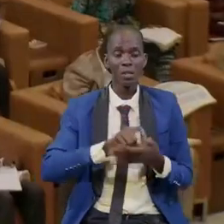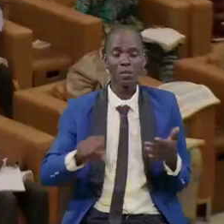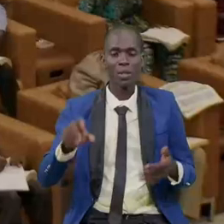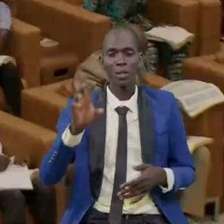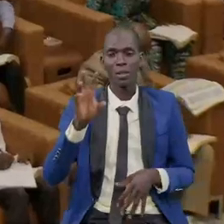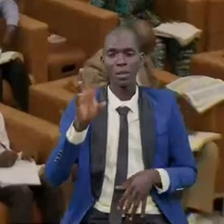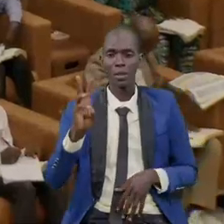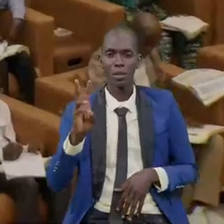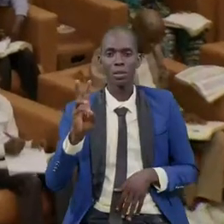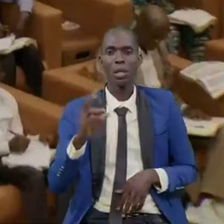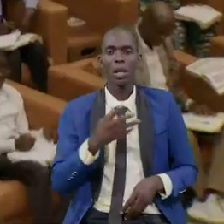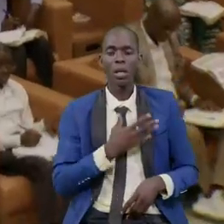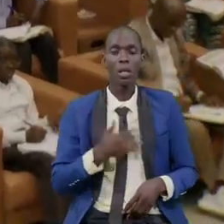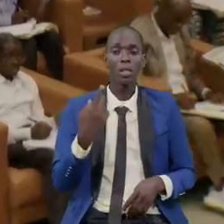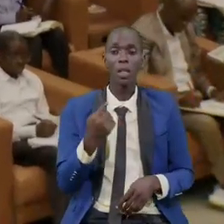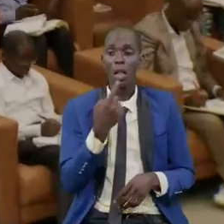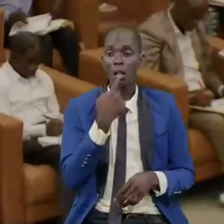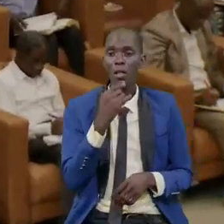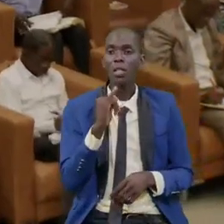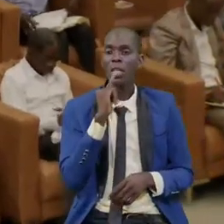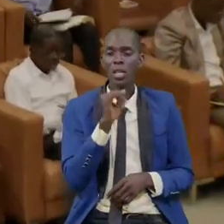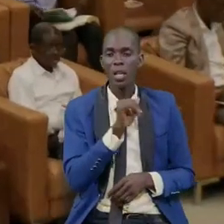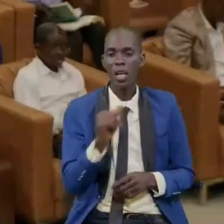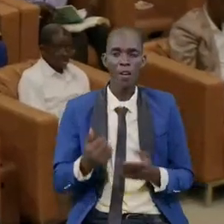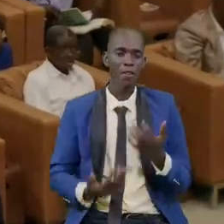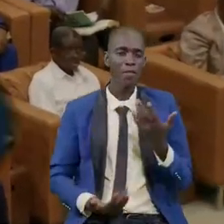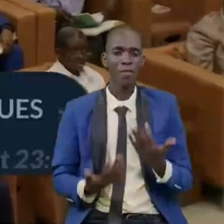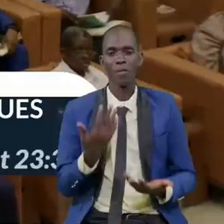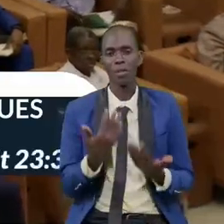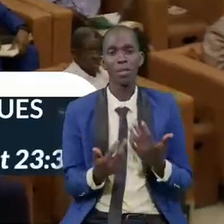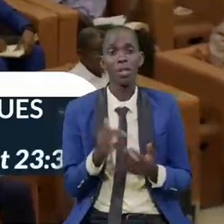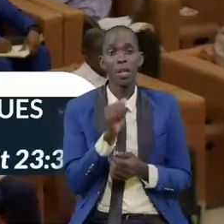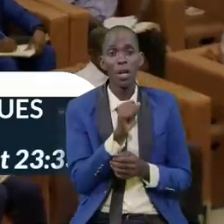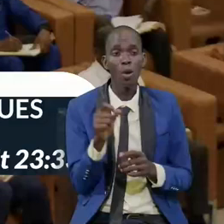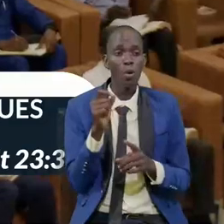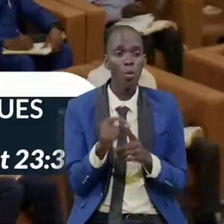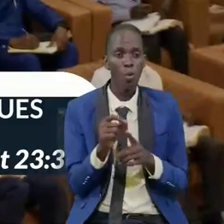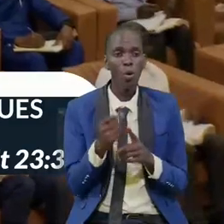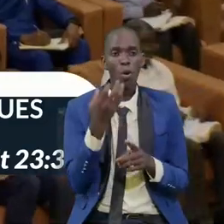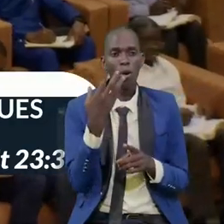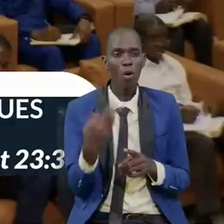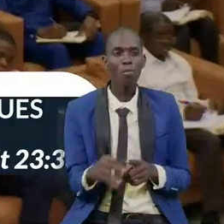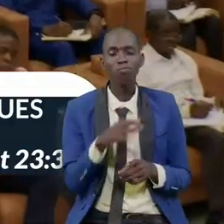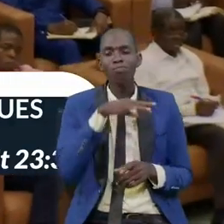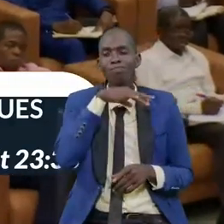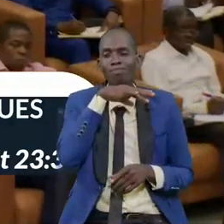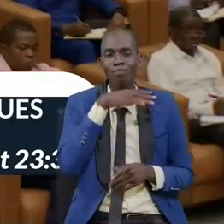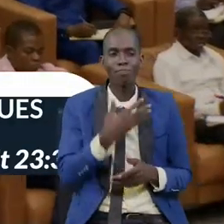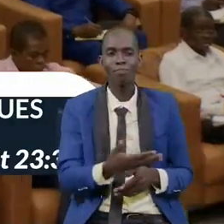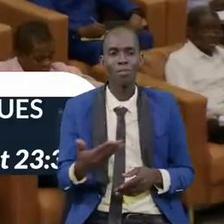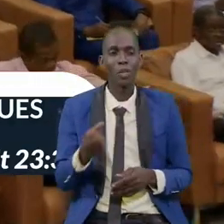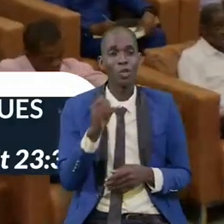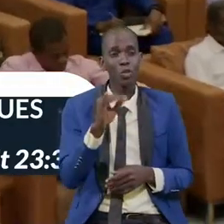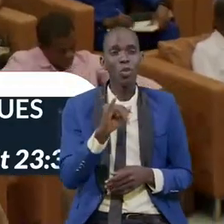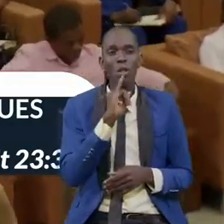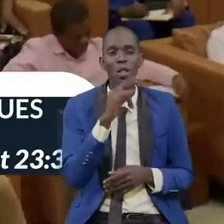Jacques 3, verset 6. La langue aussi est un feu, c'est le monde de